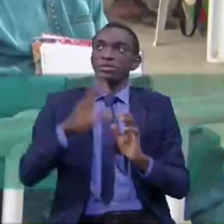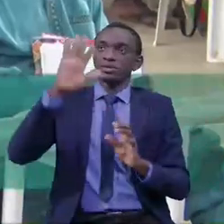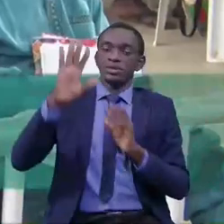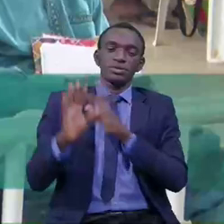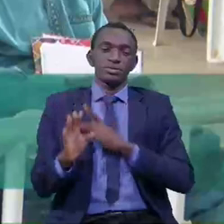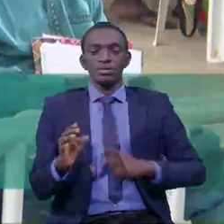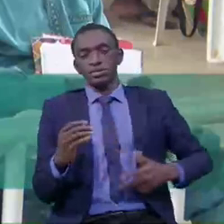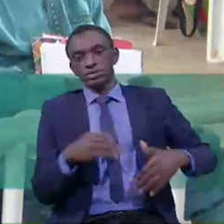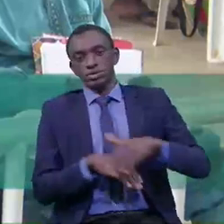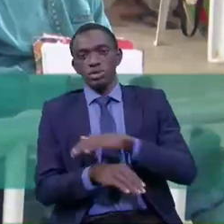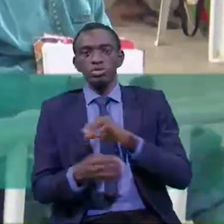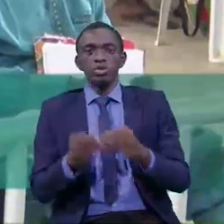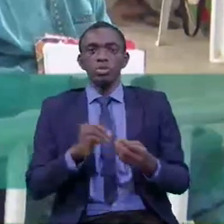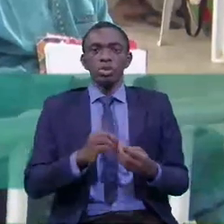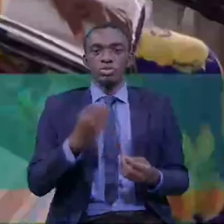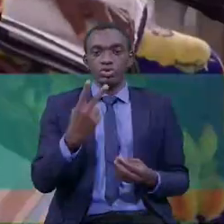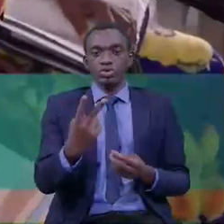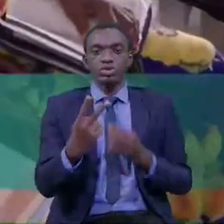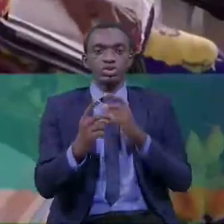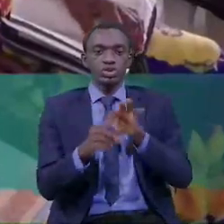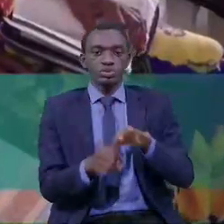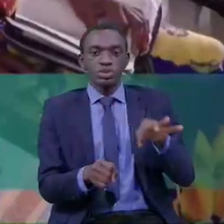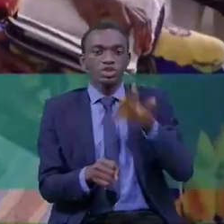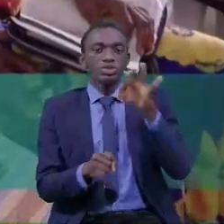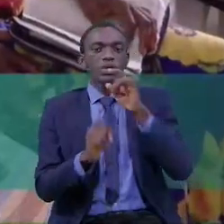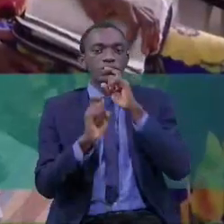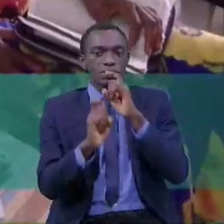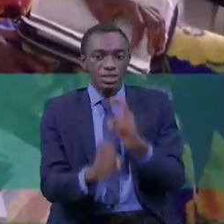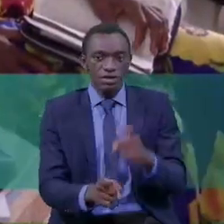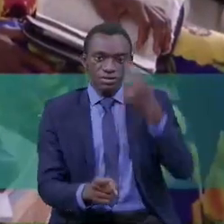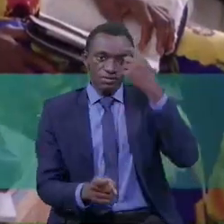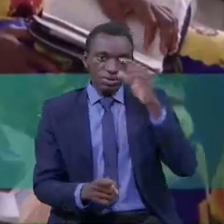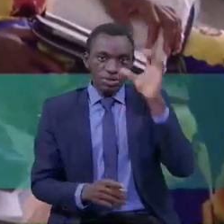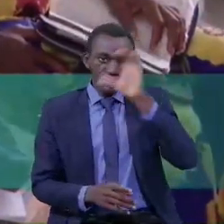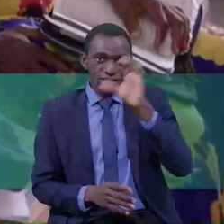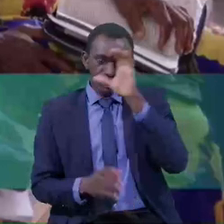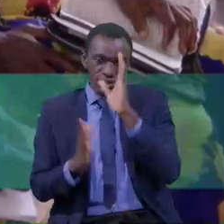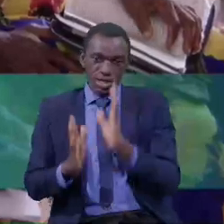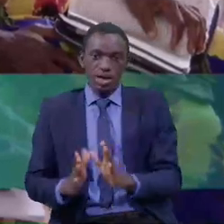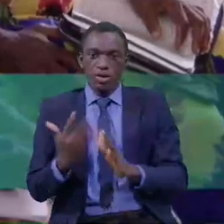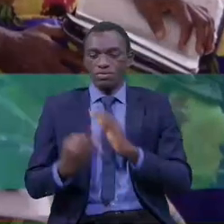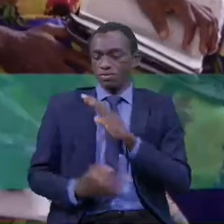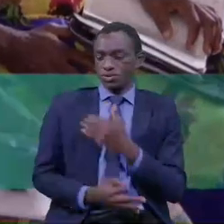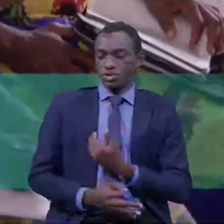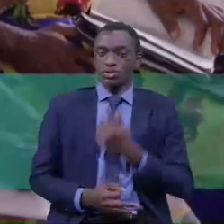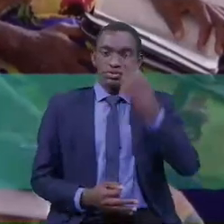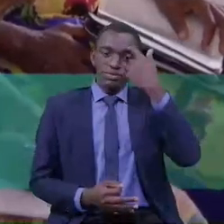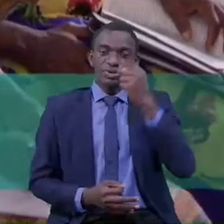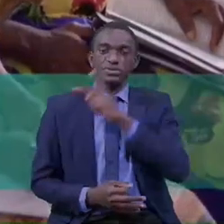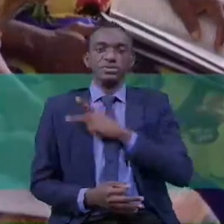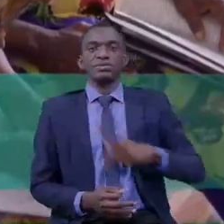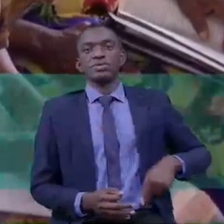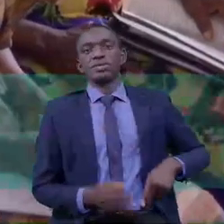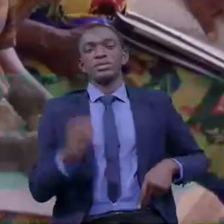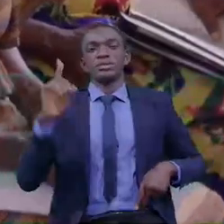dons spirituels pour les chercheurs des âmes pour le roi. Troisième point, nous